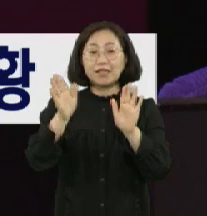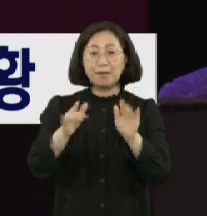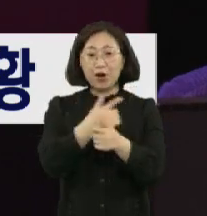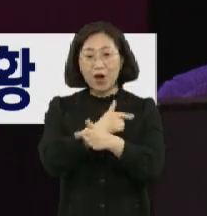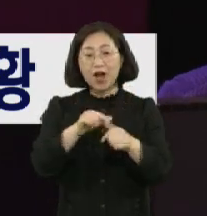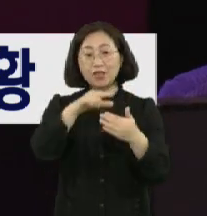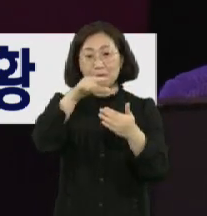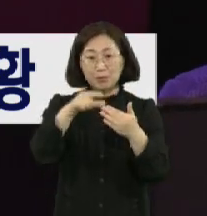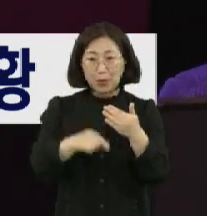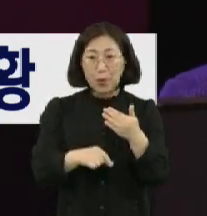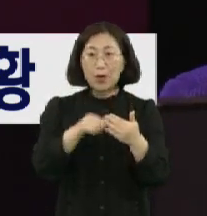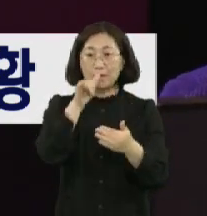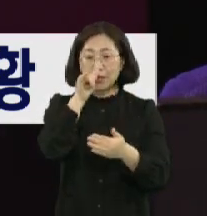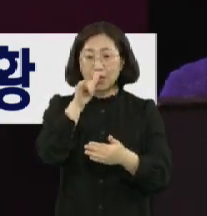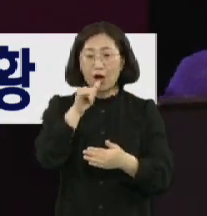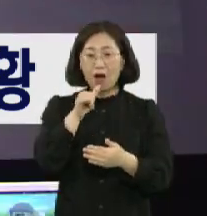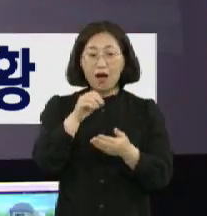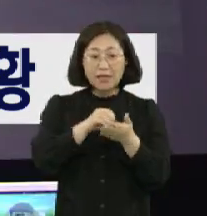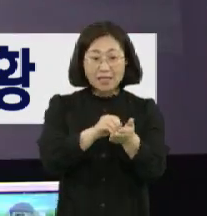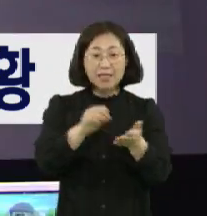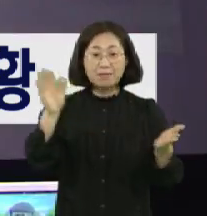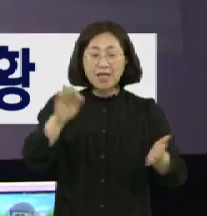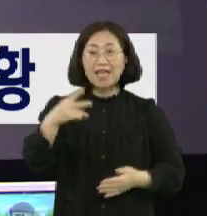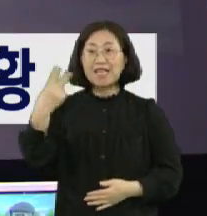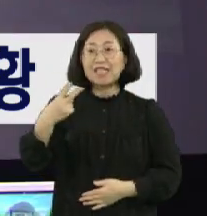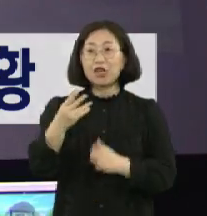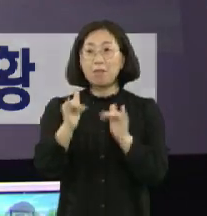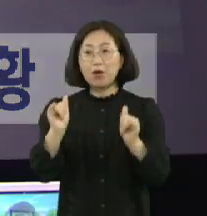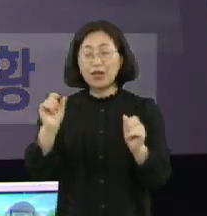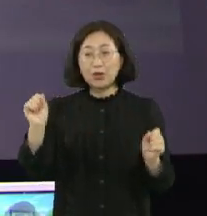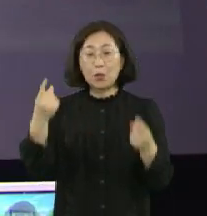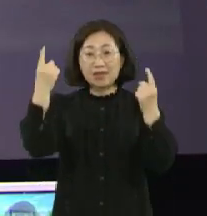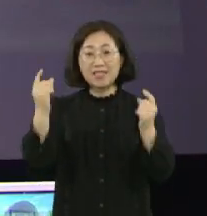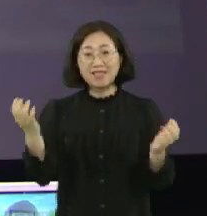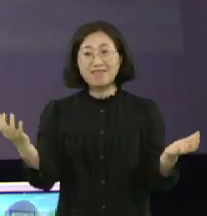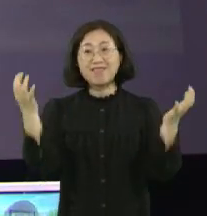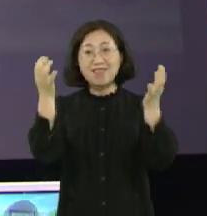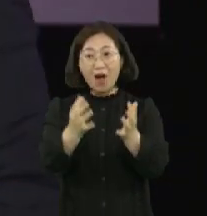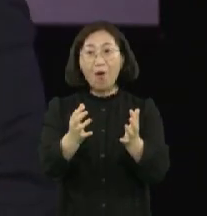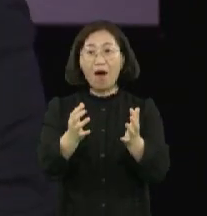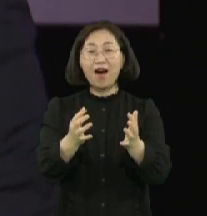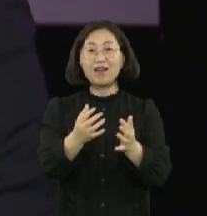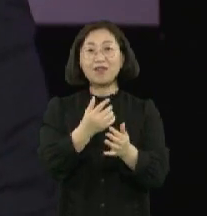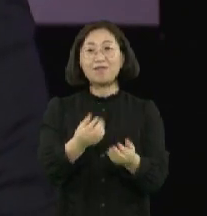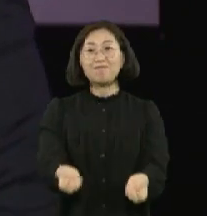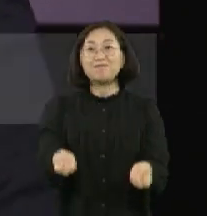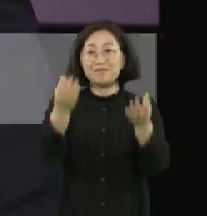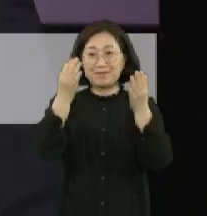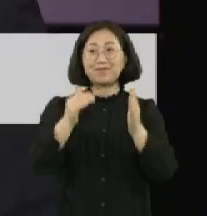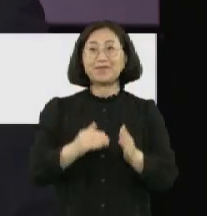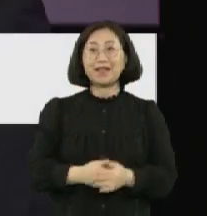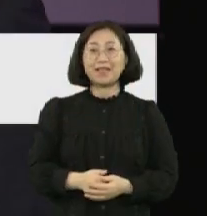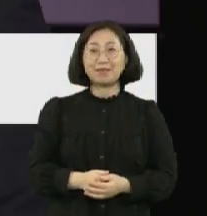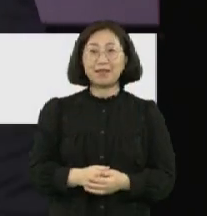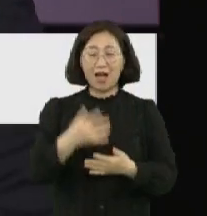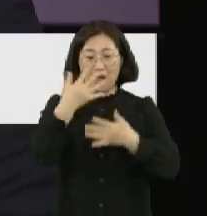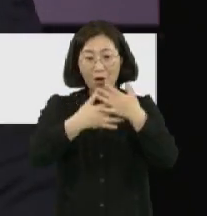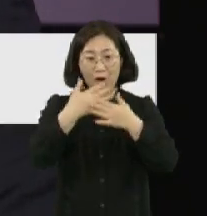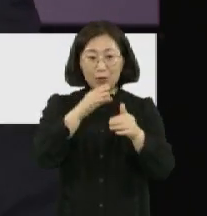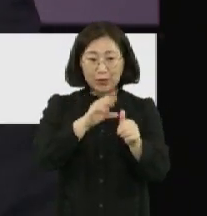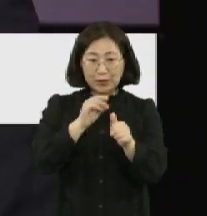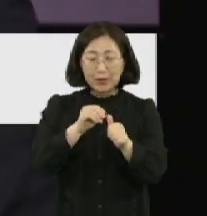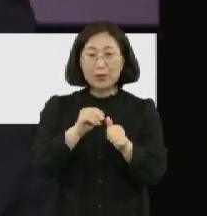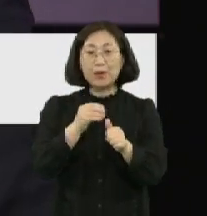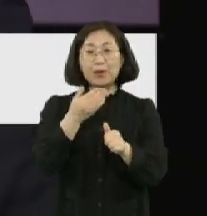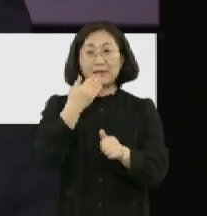더해져 2,000명이 넘는 신입생이 동시 접속해 성황을 이루었습니다. 영화도 찍고 학생 식당 가서 밥도